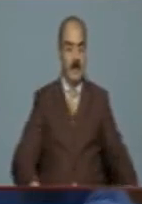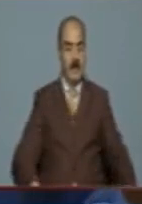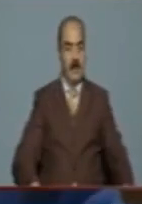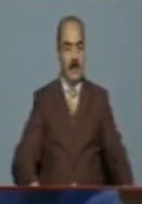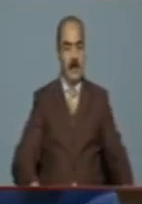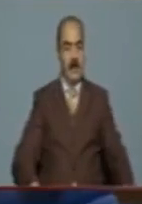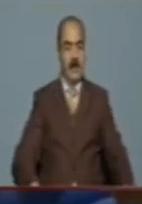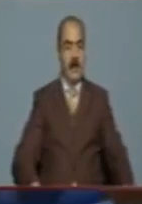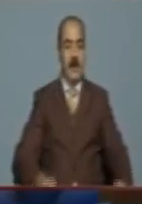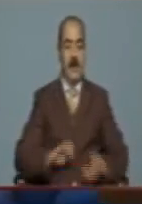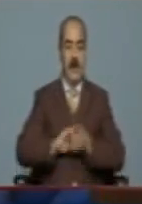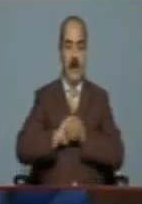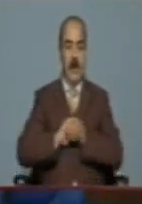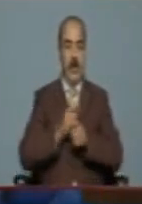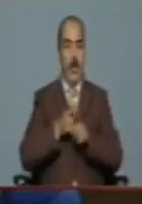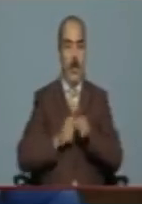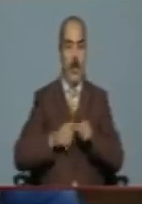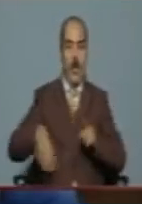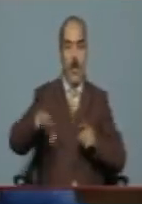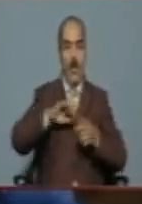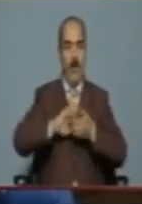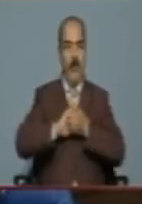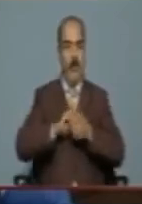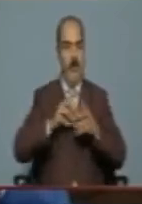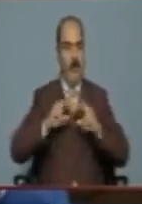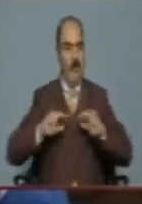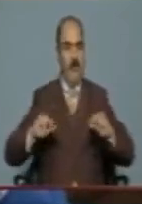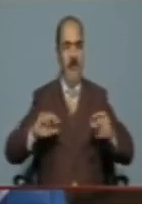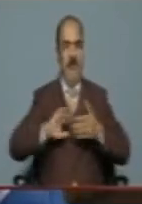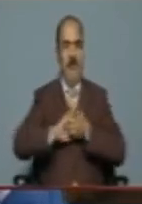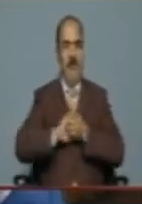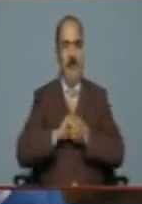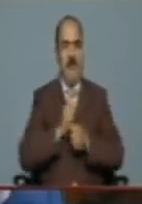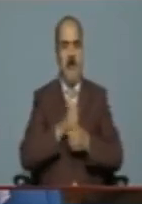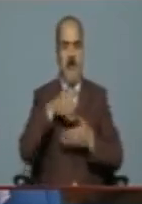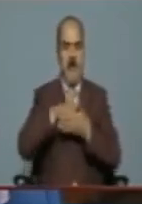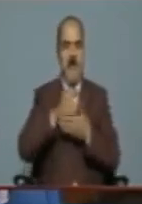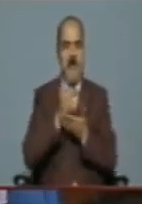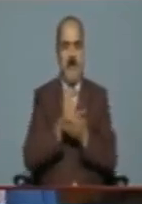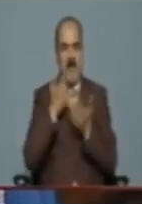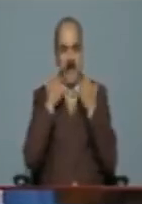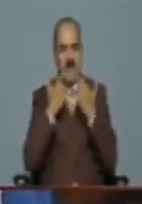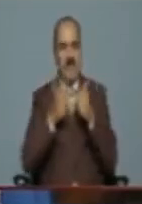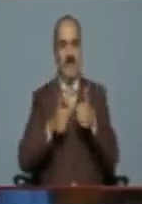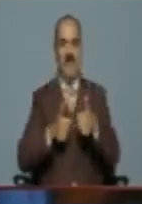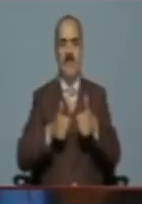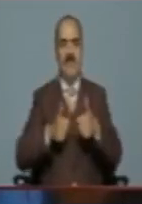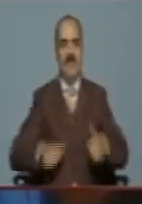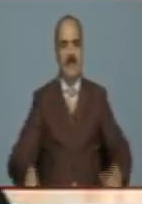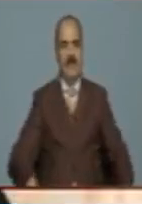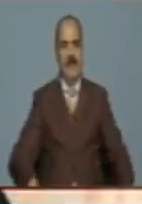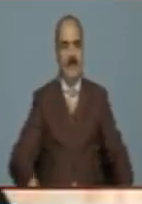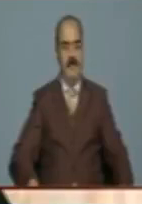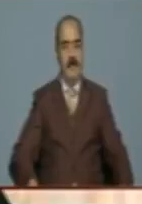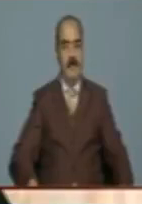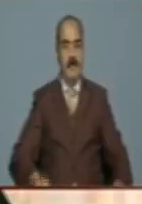تعاون الوزارات والهيئات المعنية مع الهيئة الوطنية للانتخابات في